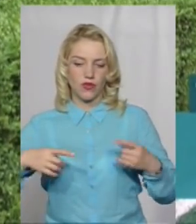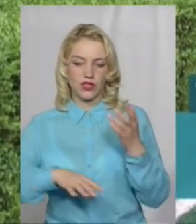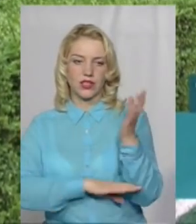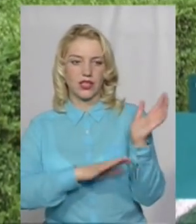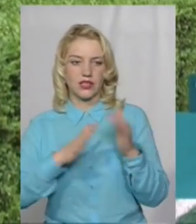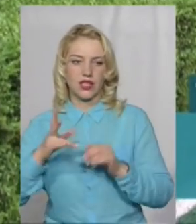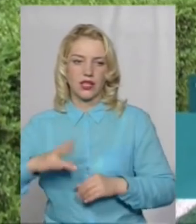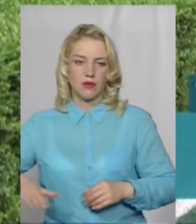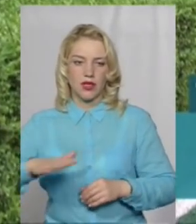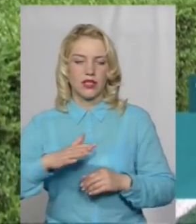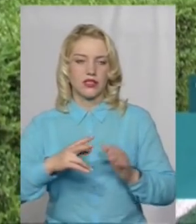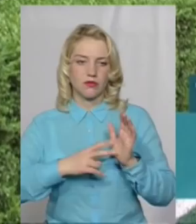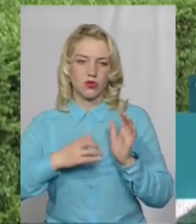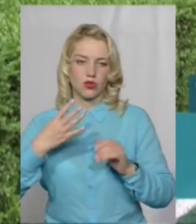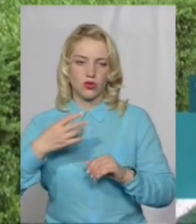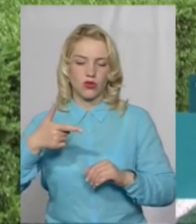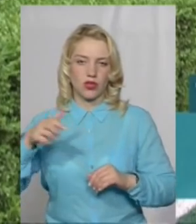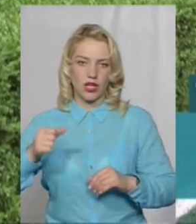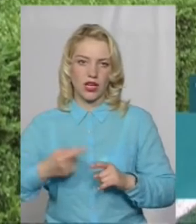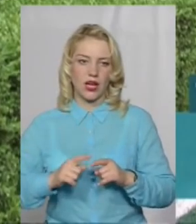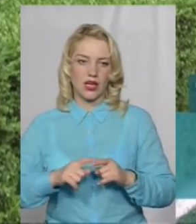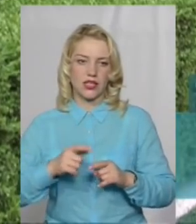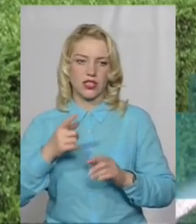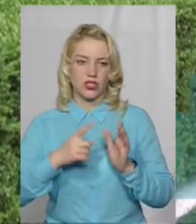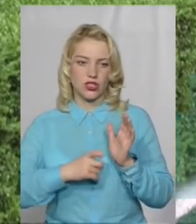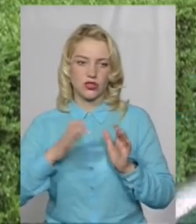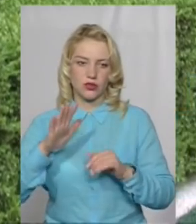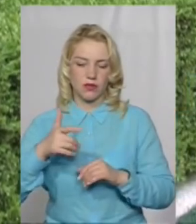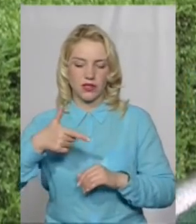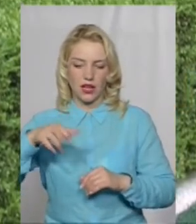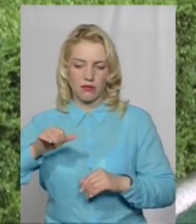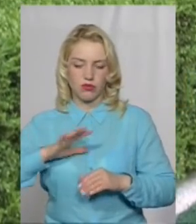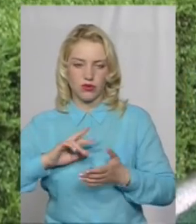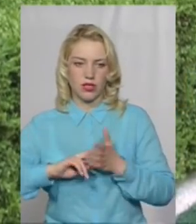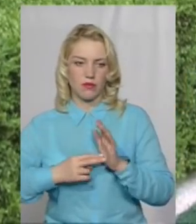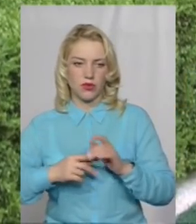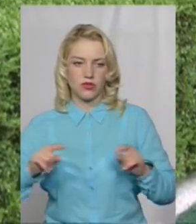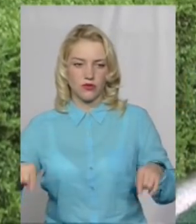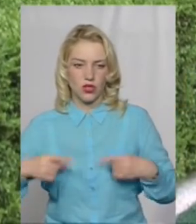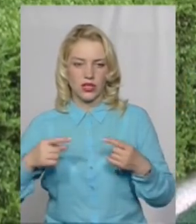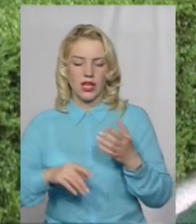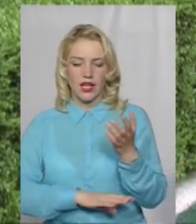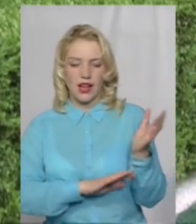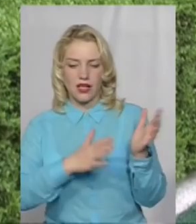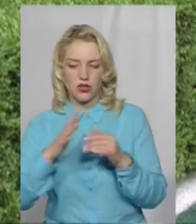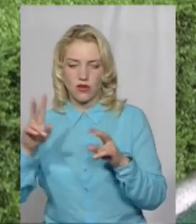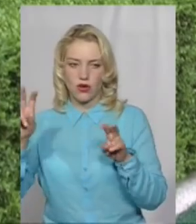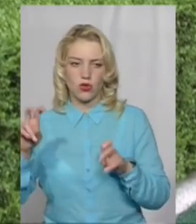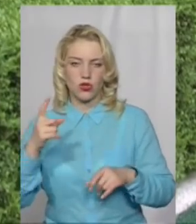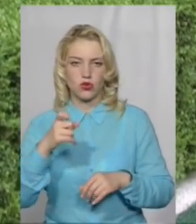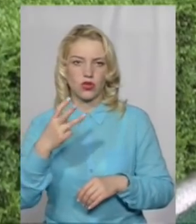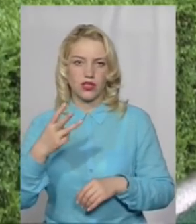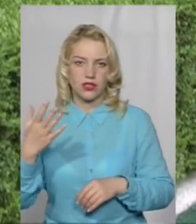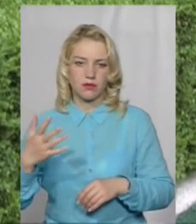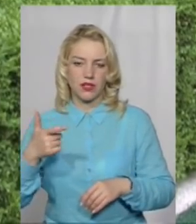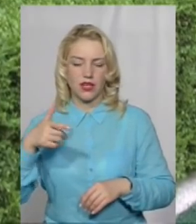площі 740 гектарів. Зокрема, 605 гектарів було заплановано створити лісових культур, а також 135